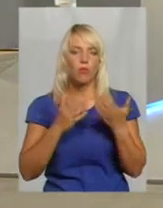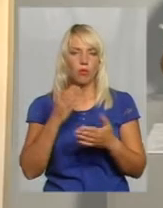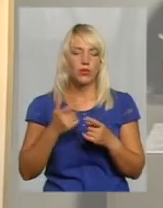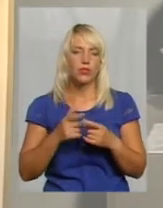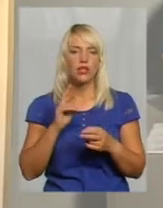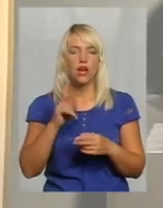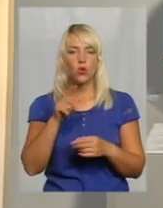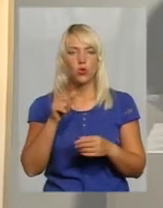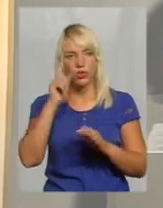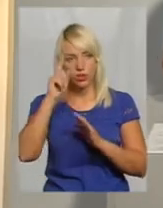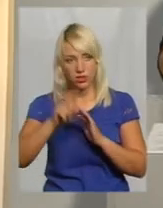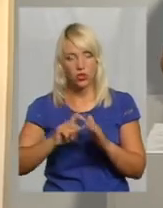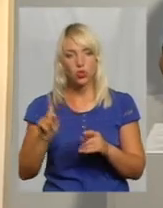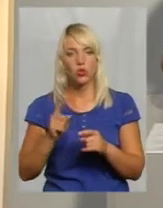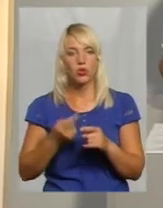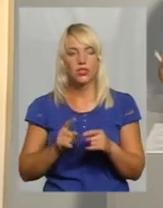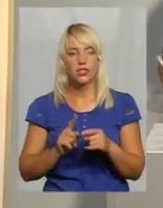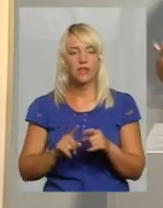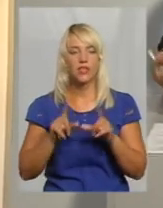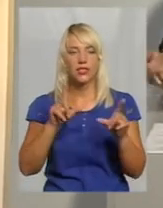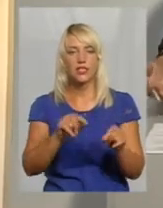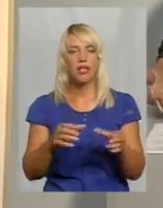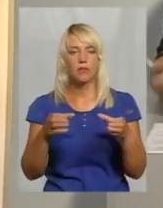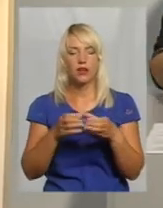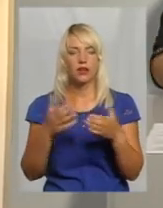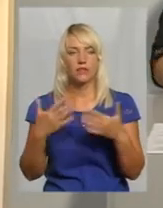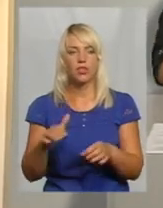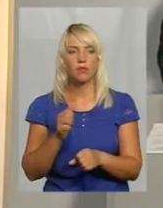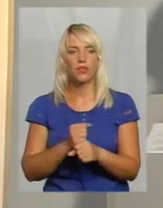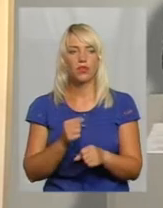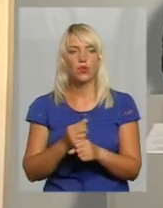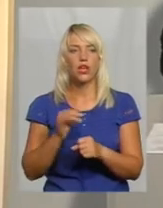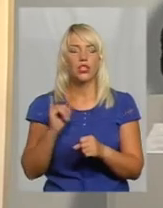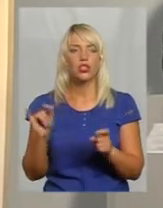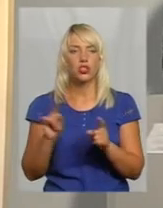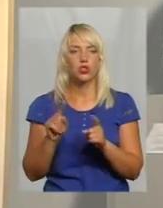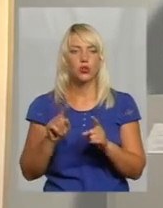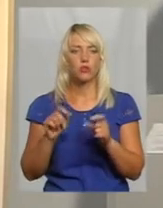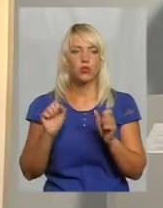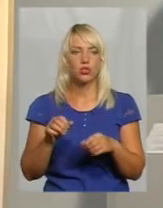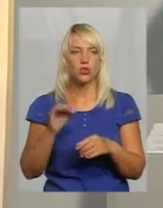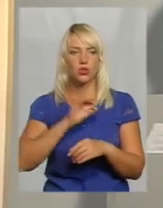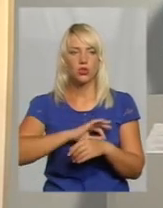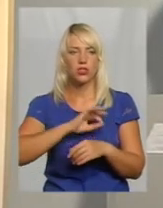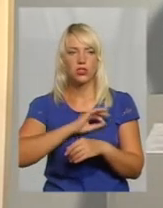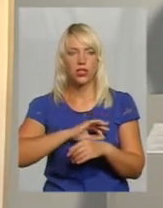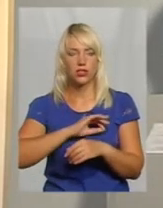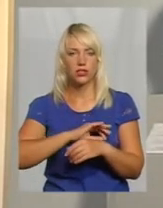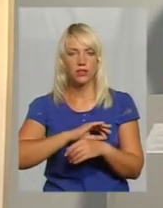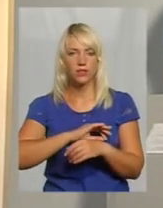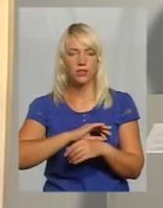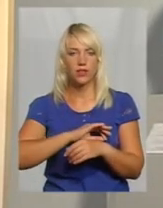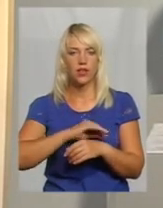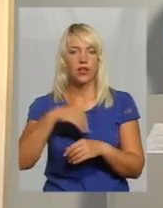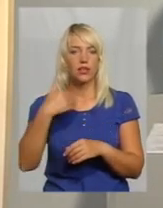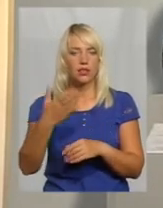те, що ця виїзна бригада вже працює і що можна скористатись, ну, можна так сказати, там,